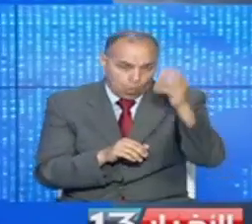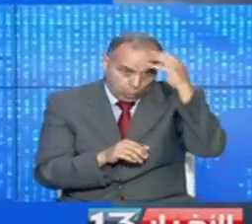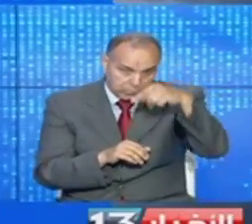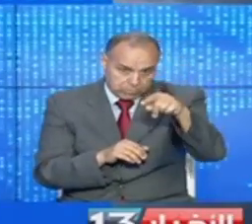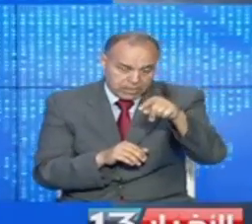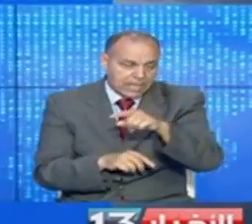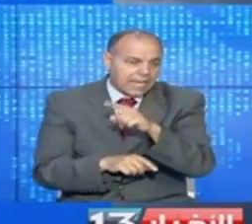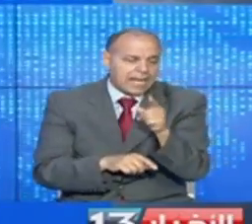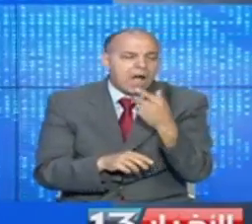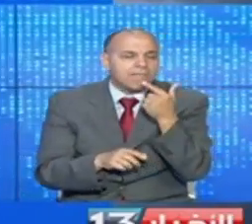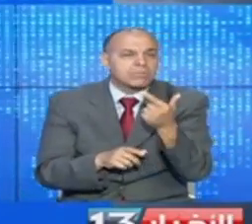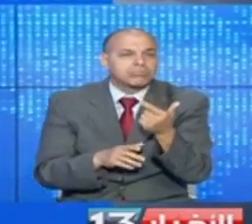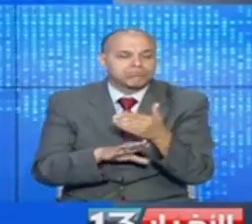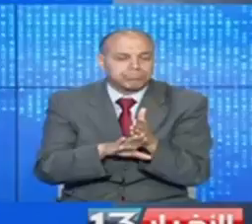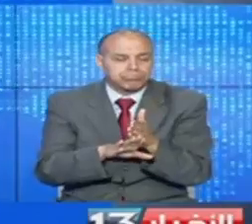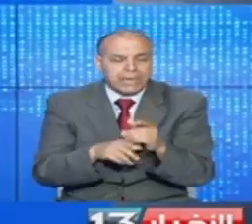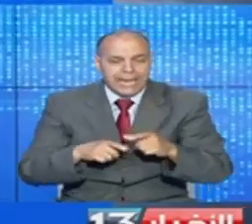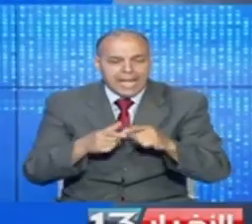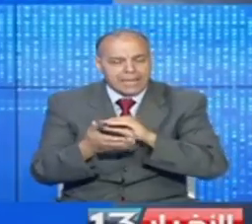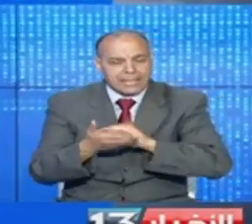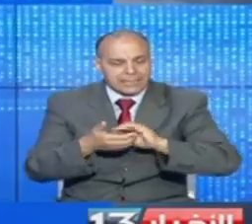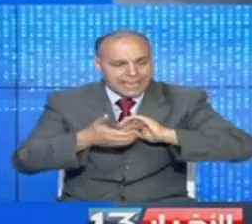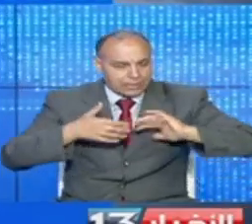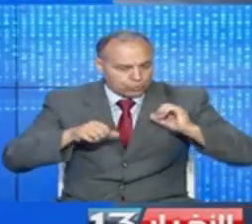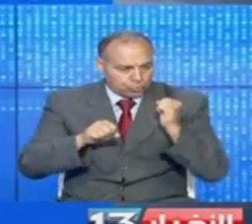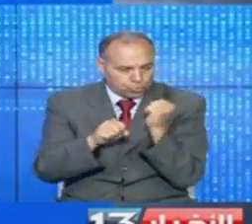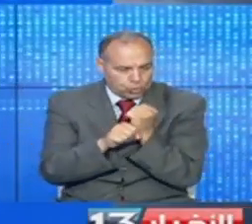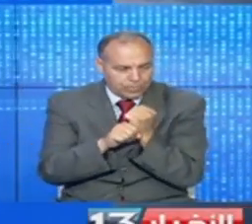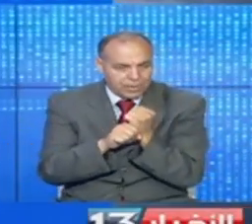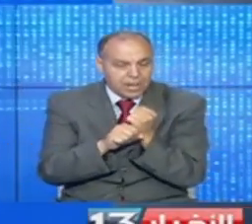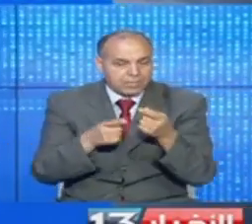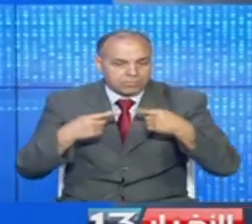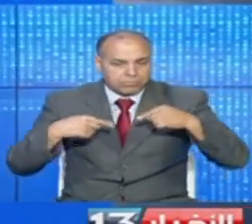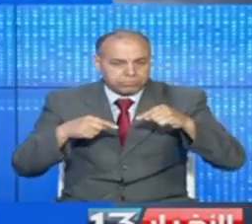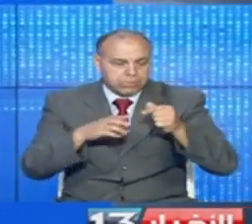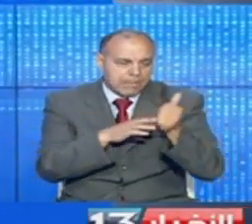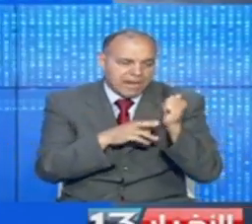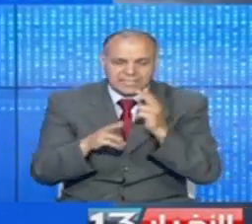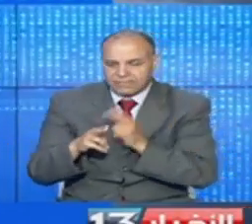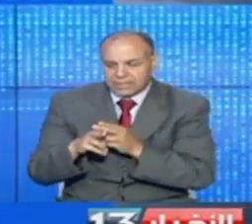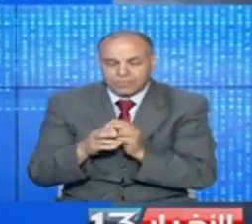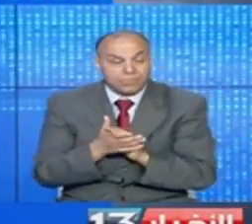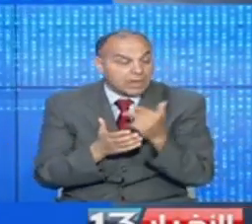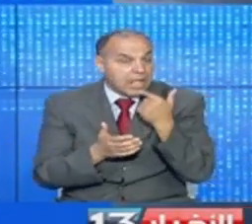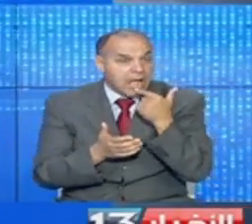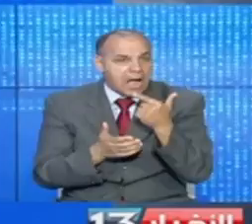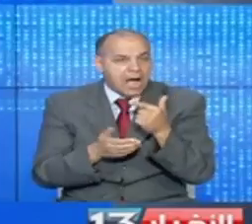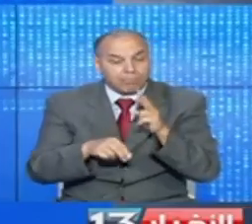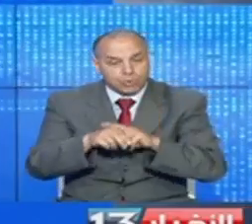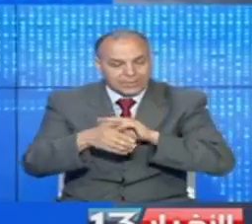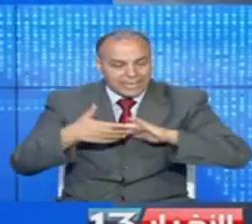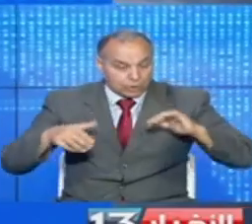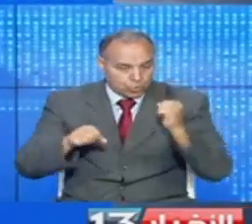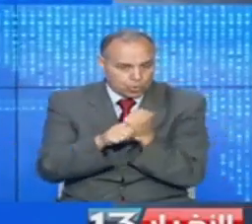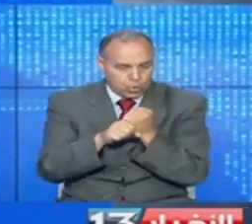القادم، ذلك ما خلصت إليه الهيئة الإدارية للاتحاد العام التونسي للشغل المنعقدة منذ الأمس بصفاقس. وقد أعلن الأمين العام